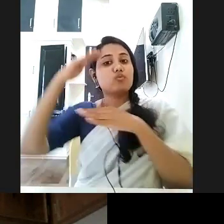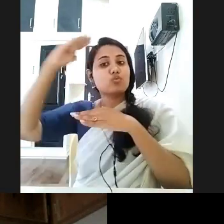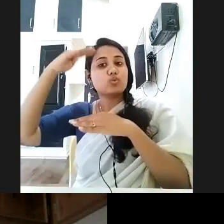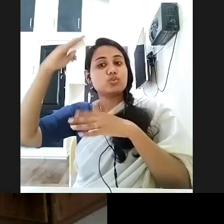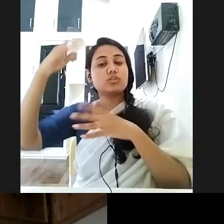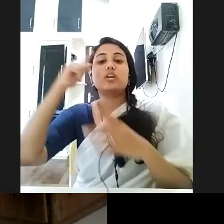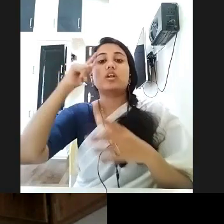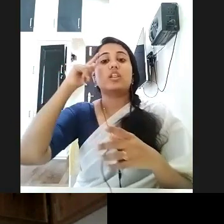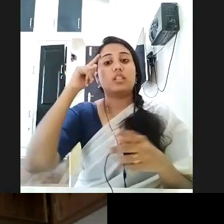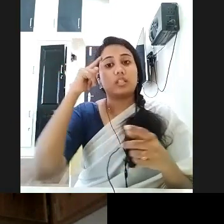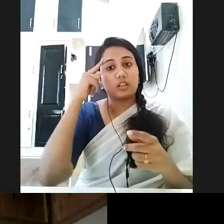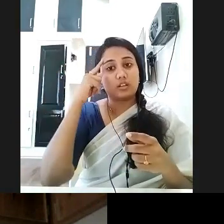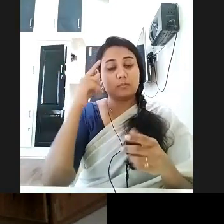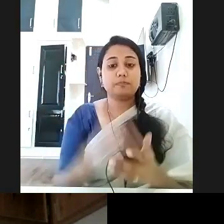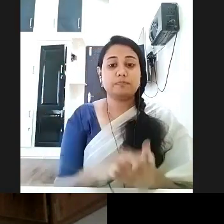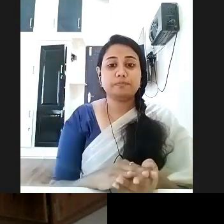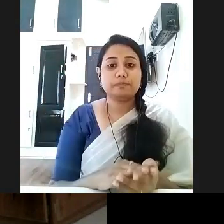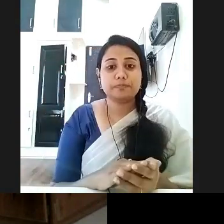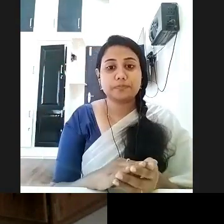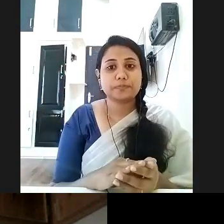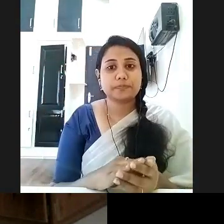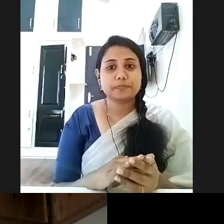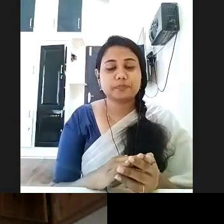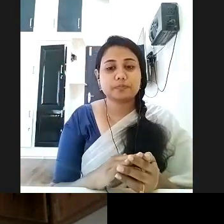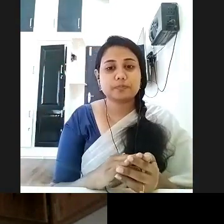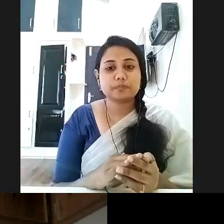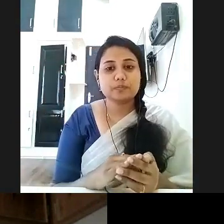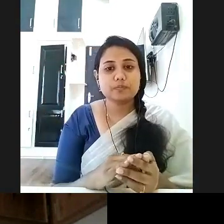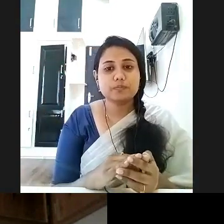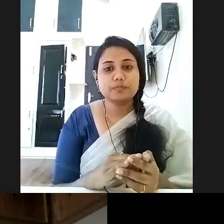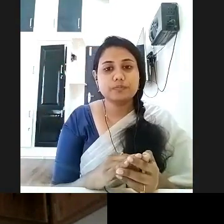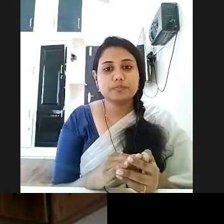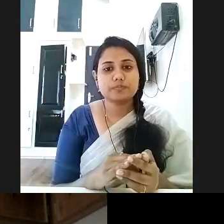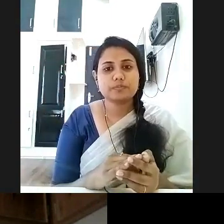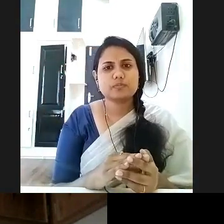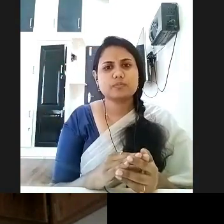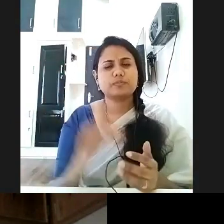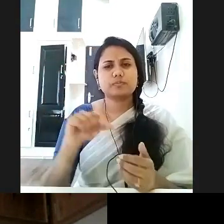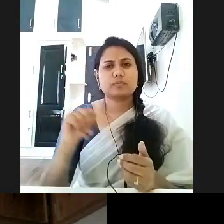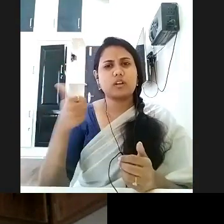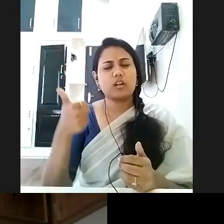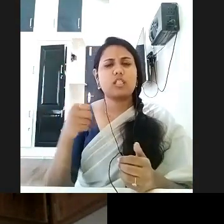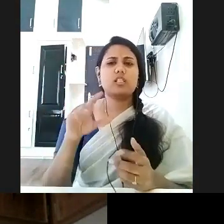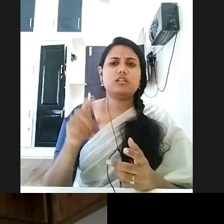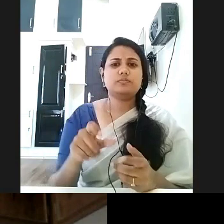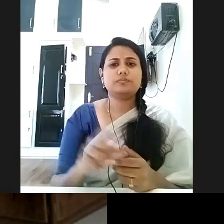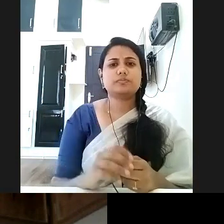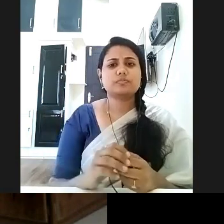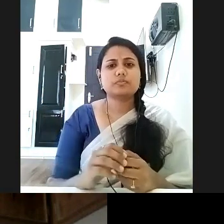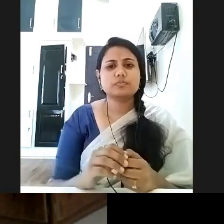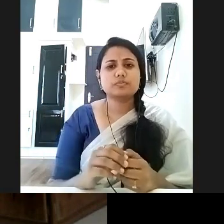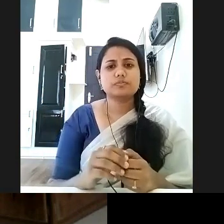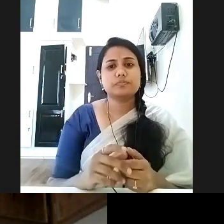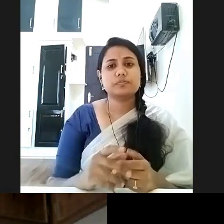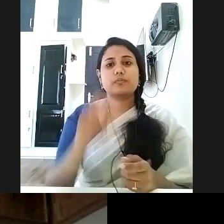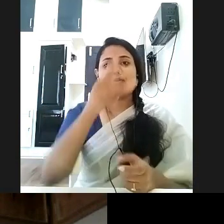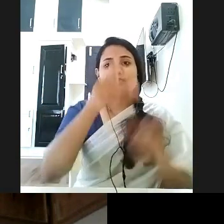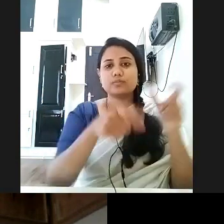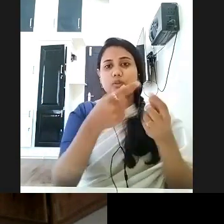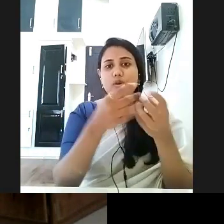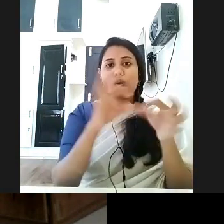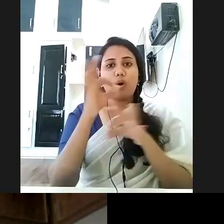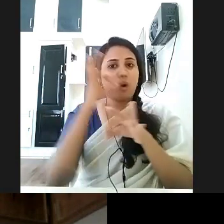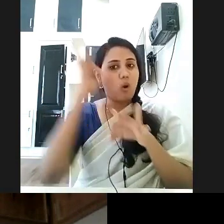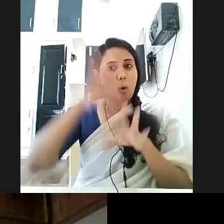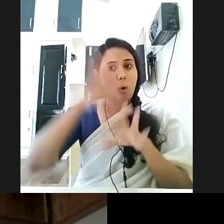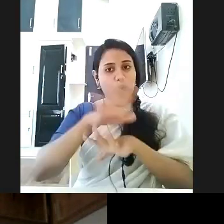ഓക്കെ, അന്നേരം ഞങ്ങൾ ഒരു ക്വസ്റ്റ്യൻ ചോദിക്കുന്ന വേറെ ഒരു ഓഫ് ടോപ്പിക് ആണ്. നമ്മൾ ഇനിയിപ്പോ പ്രത്യേകിച്ചും ഞങ്ങളെ കൂട്ടുള്ള ഓർഗനൈസേഷന്